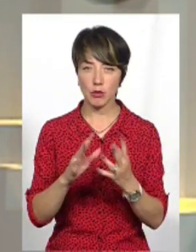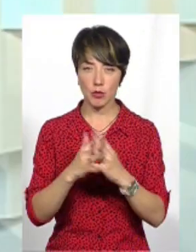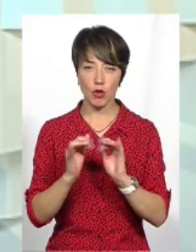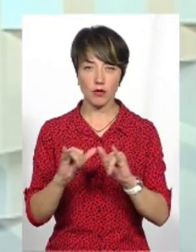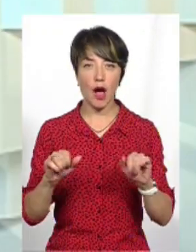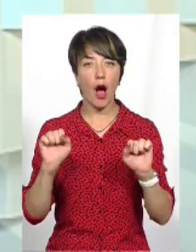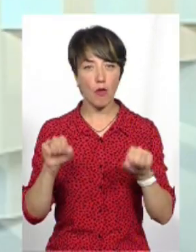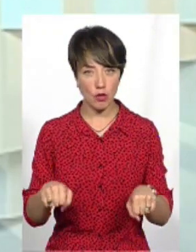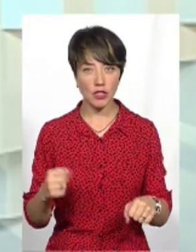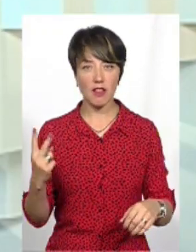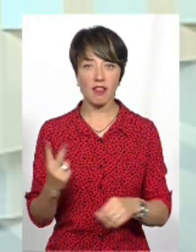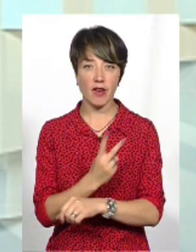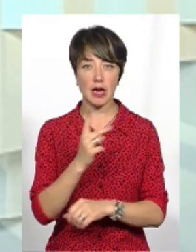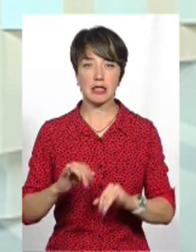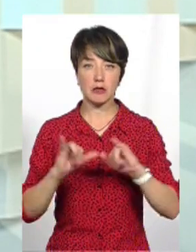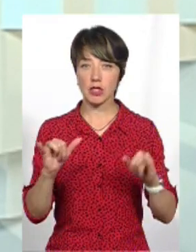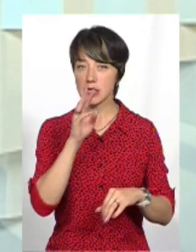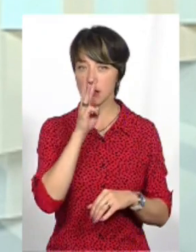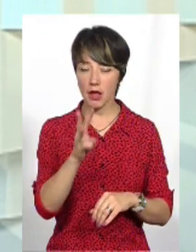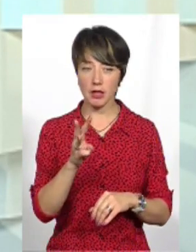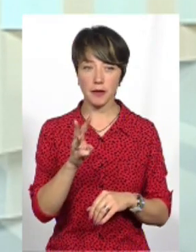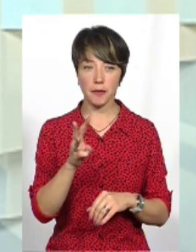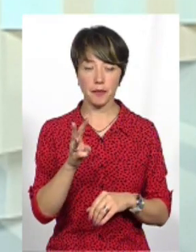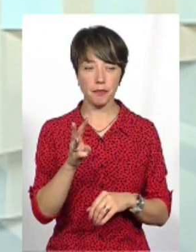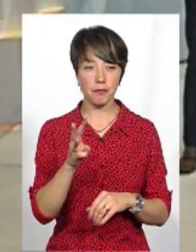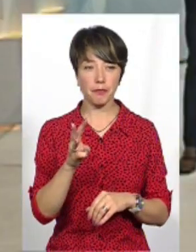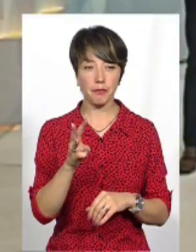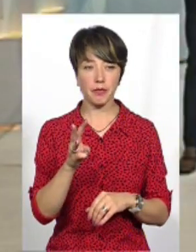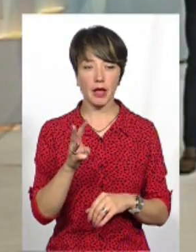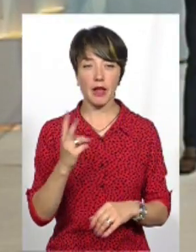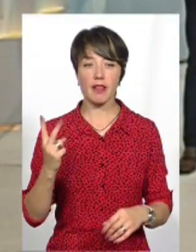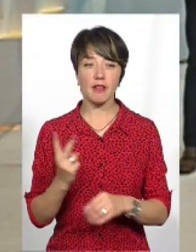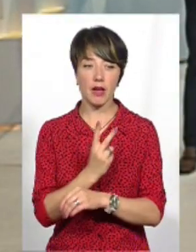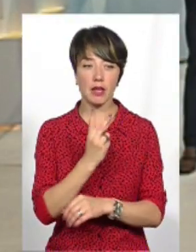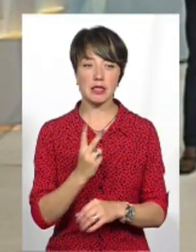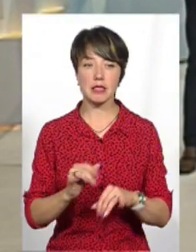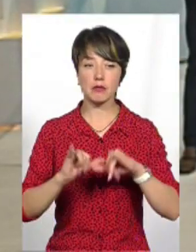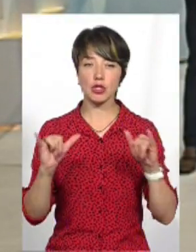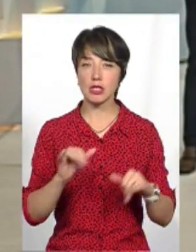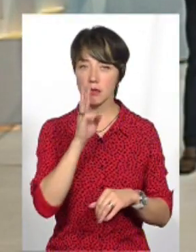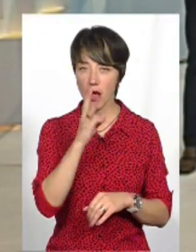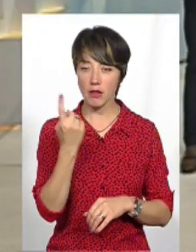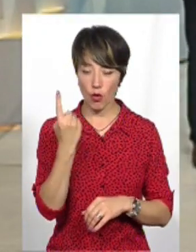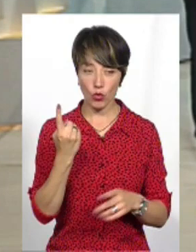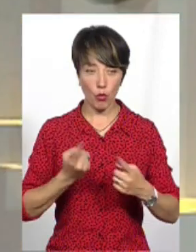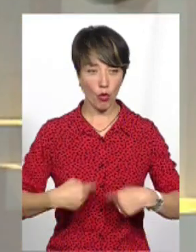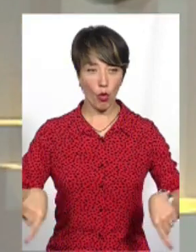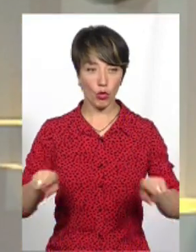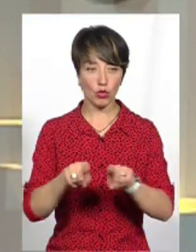А можна удвічі збільшити зарплати? Ми почули це від експерта, як у вашій програмі. Удвічі збільшити зарплати от саме в одному